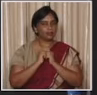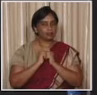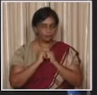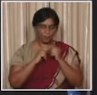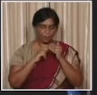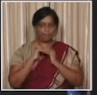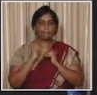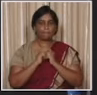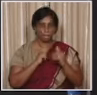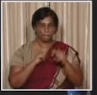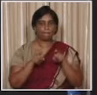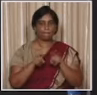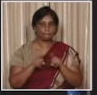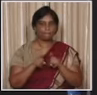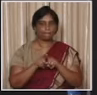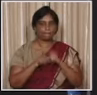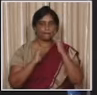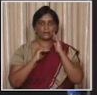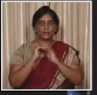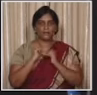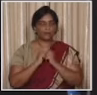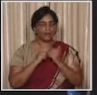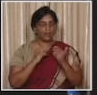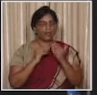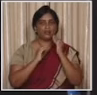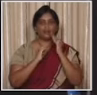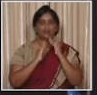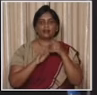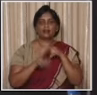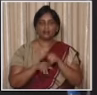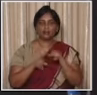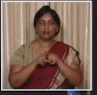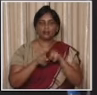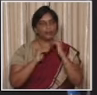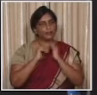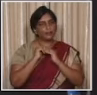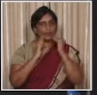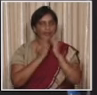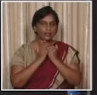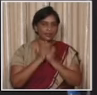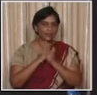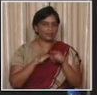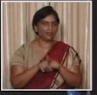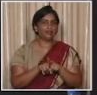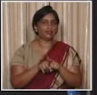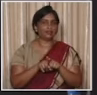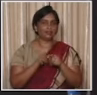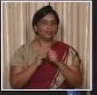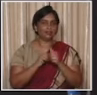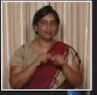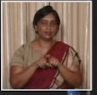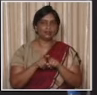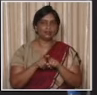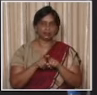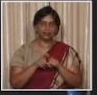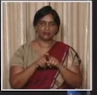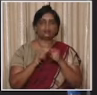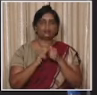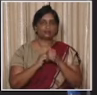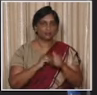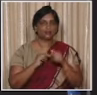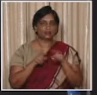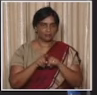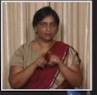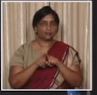කරා. ඒ වගේම තමයි නව ලේකම්තුමා දොස්තර පීජී මහිපාල මැතිතුමාටත්